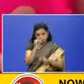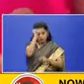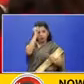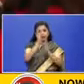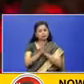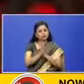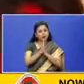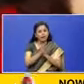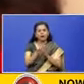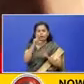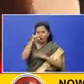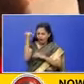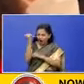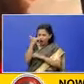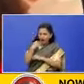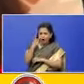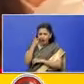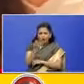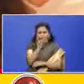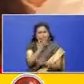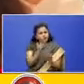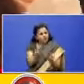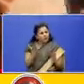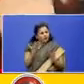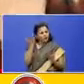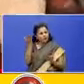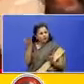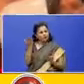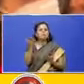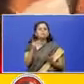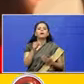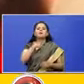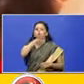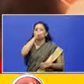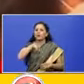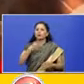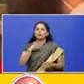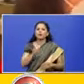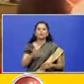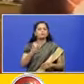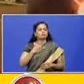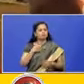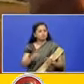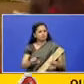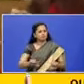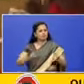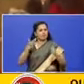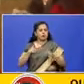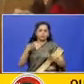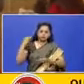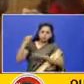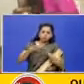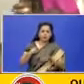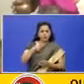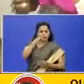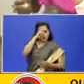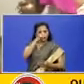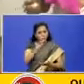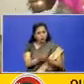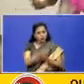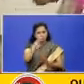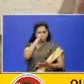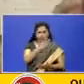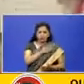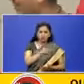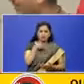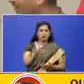भव्य तस्वीरें आती हैं। यानी भारत की समृद्ध विरासत, हमारी आस्था दुनिया